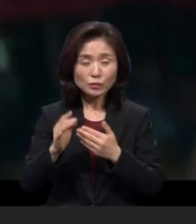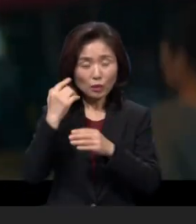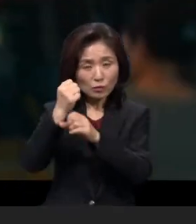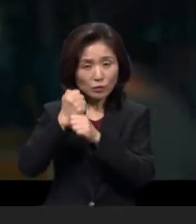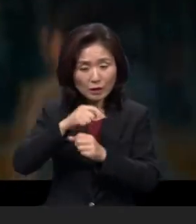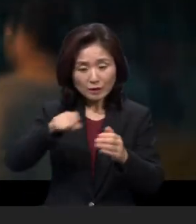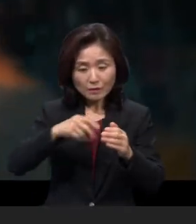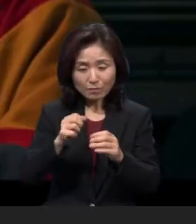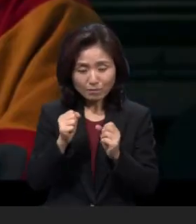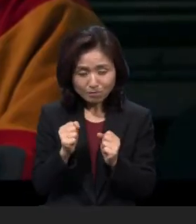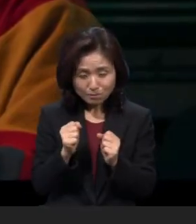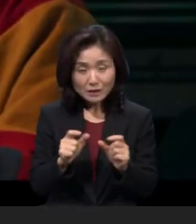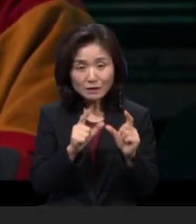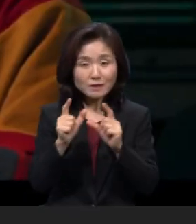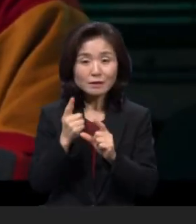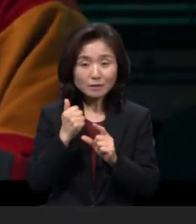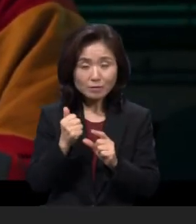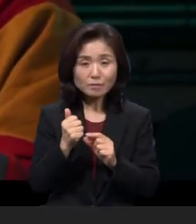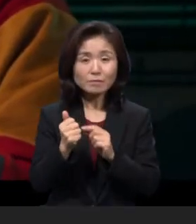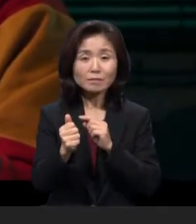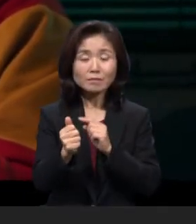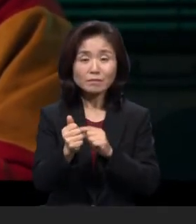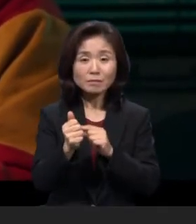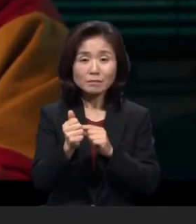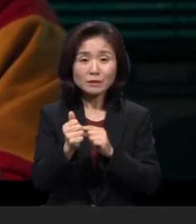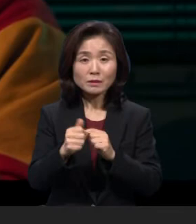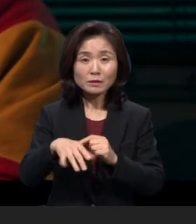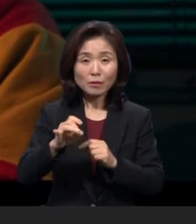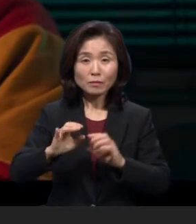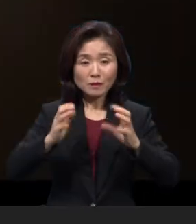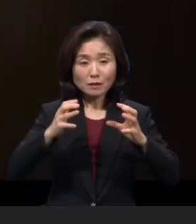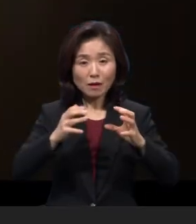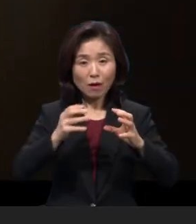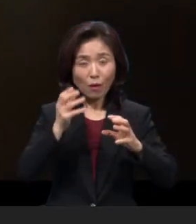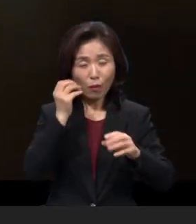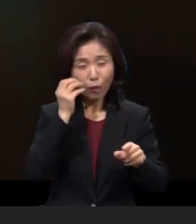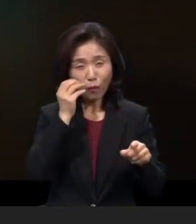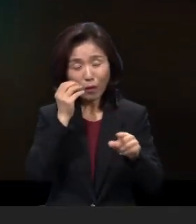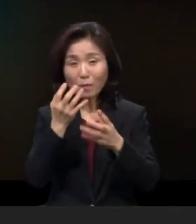갇혀 지냈던 서복이 처음 보게 된 세상은 신기한 것 투성입니다.